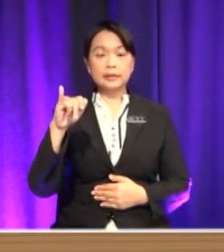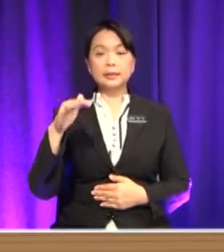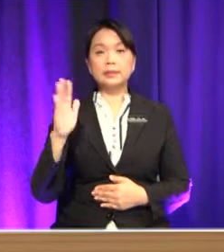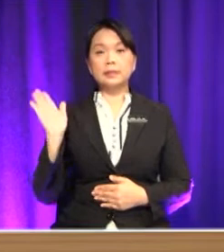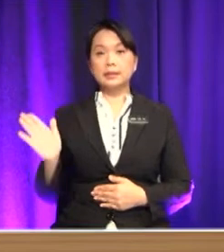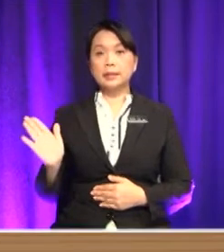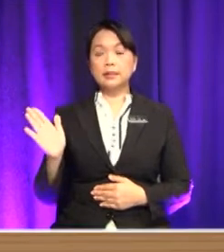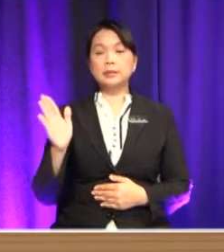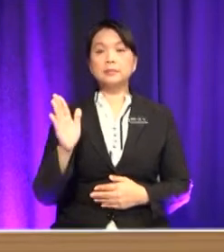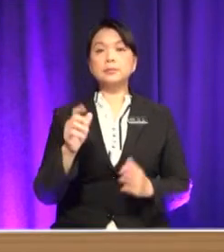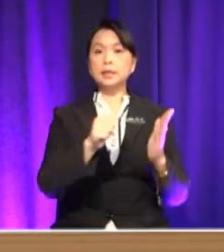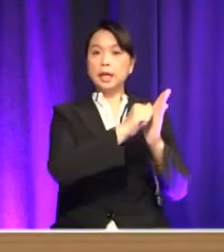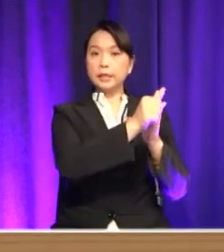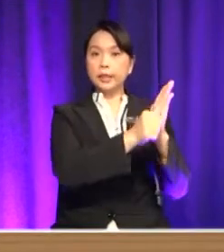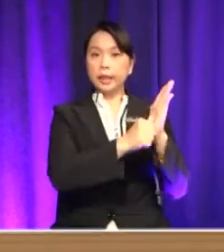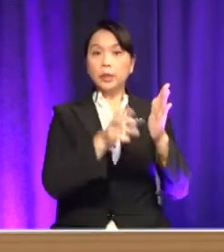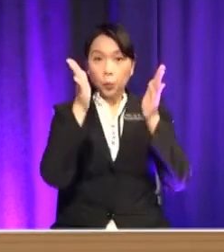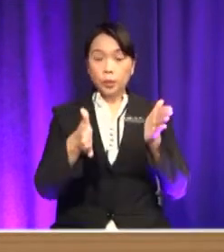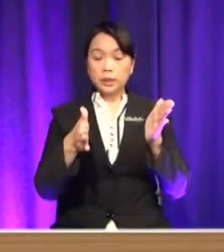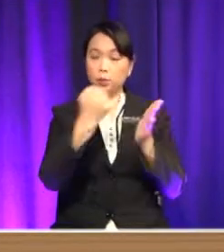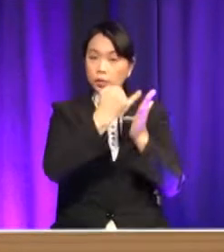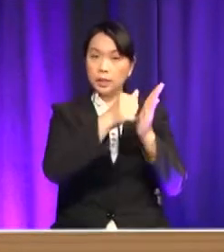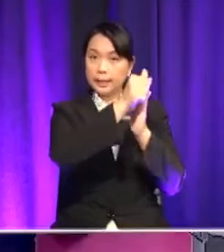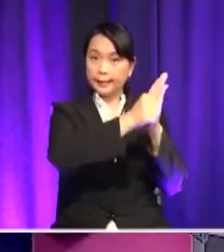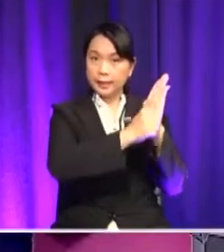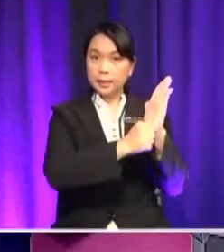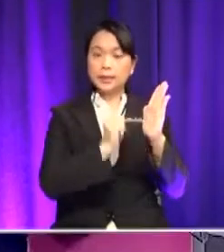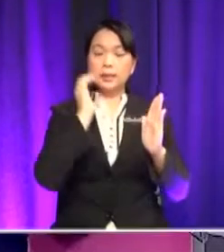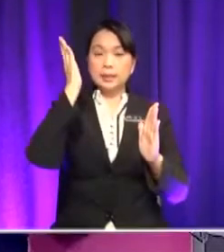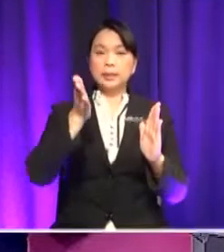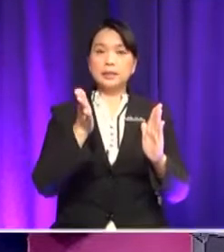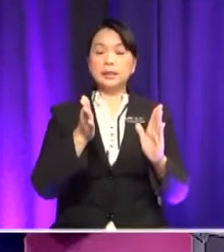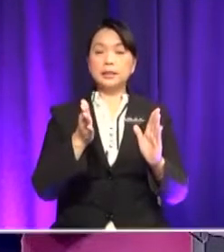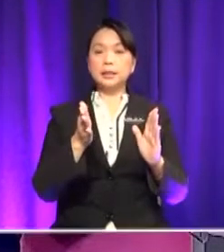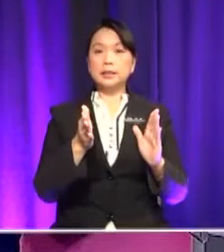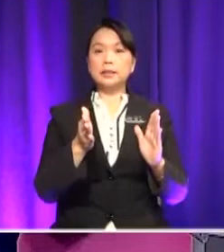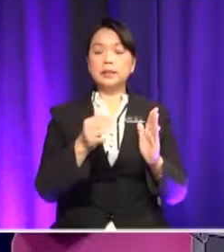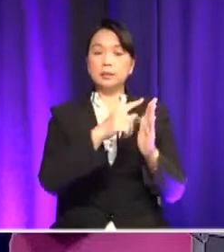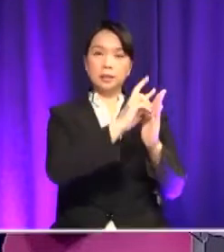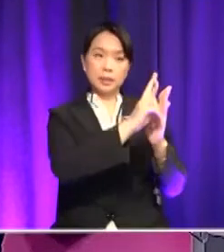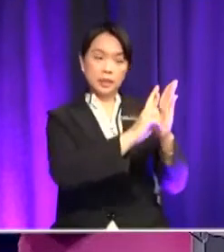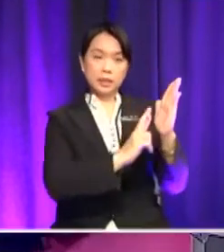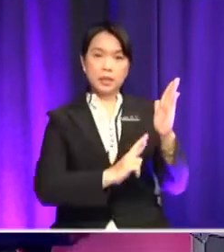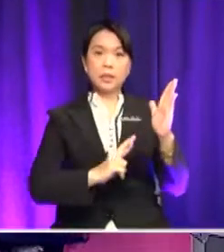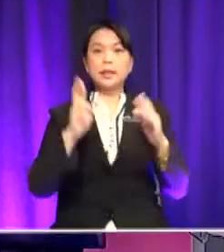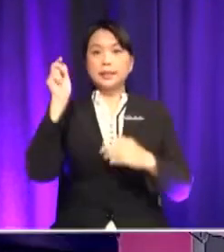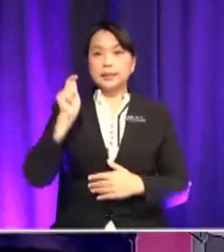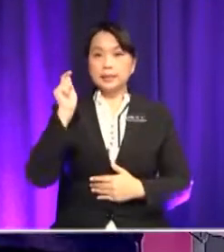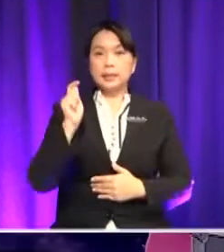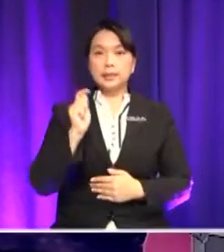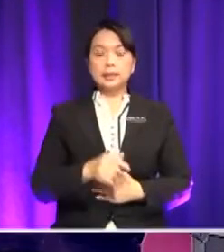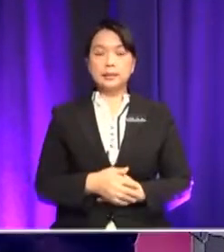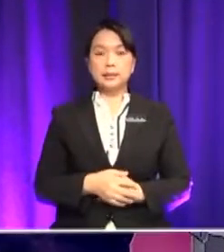ataupun tandas berdekatan dengan tangki septik. Sebab apa? Untuk penyelenggaraan pada masa hadapan. Baik.